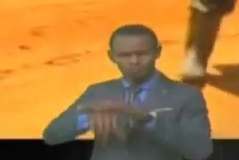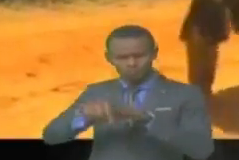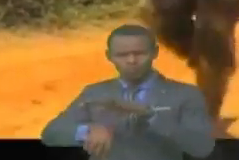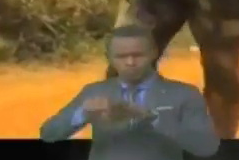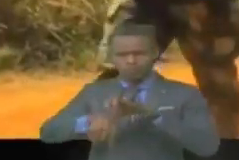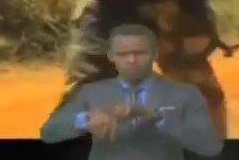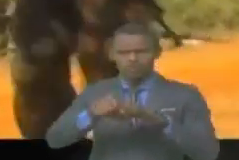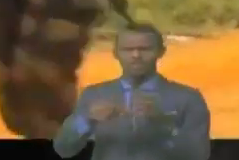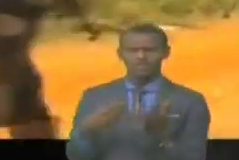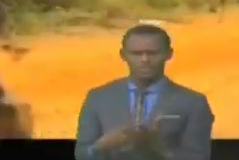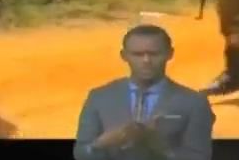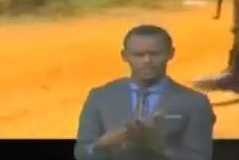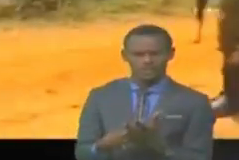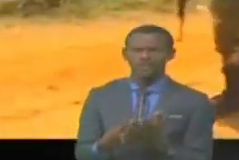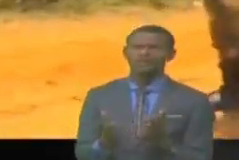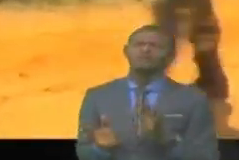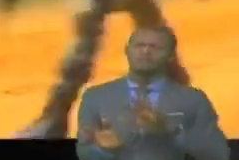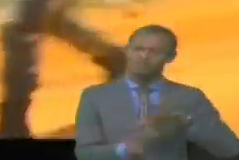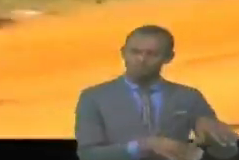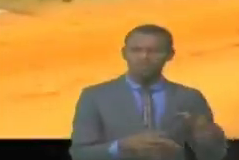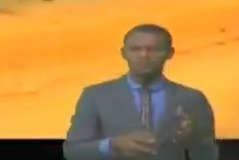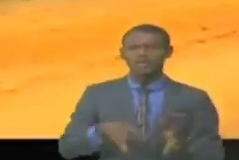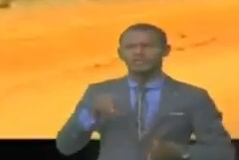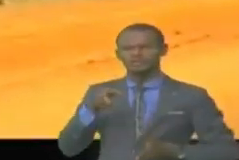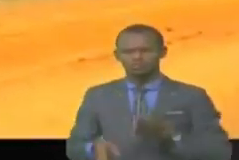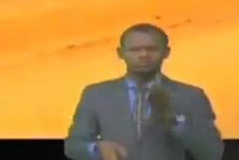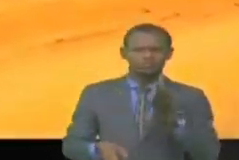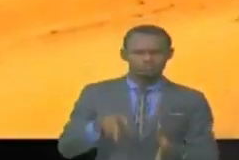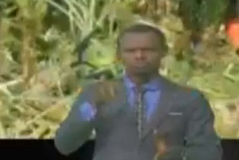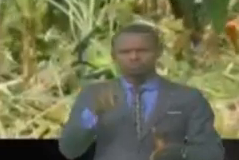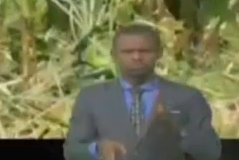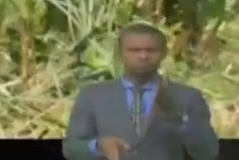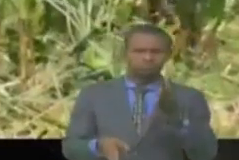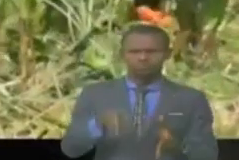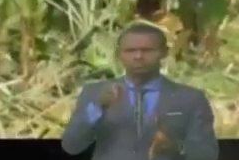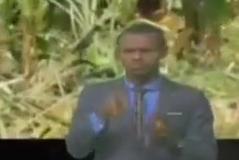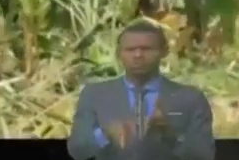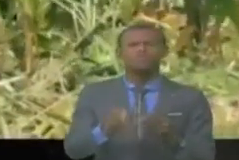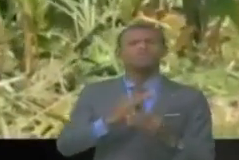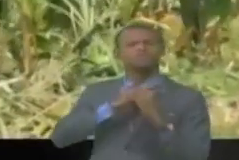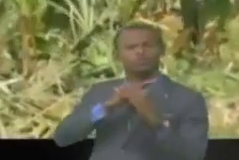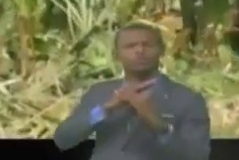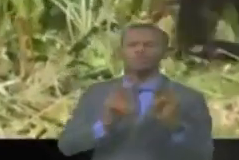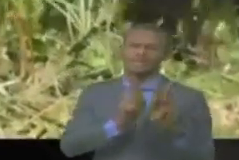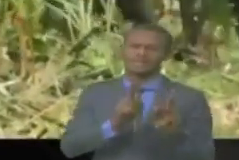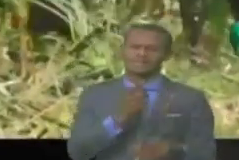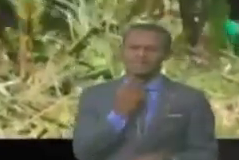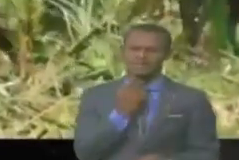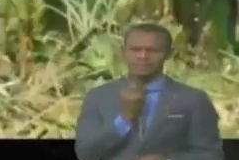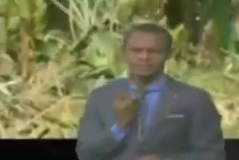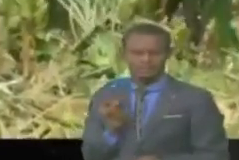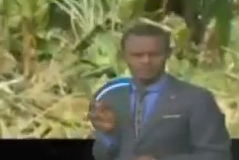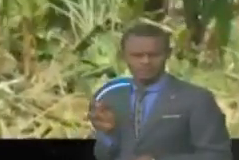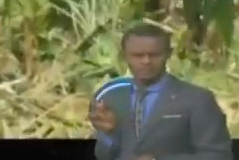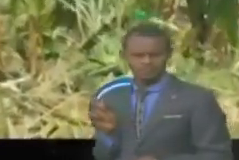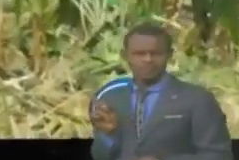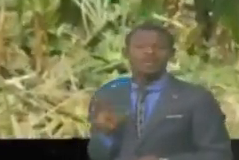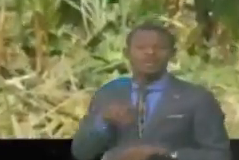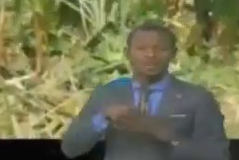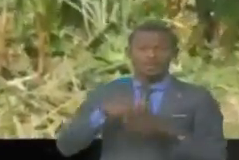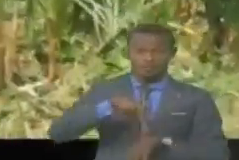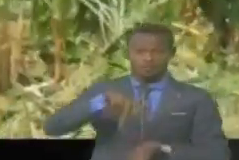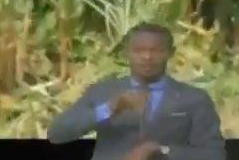de l'Ituri passe également par l'encadrement de la jeunesse première victime de groupes armés qui menacent cette province